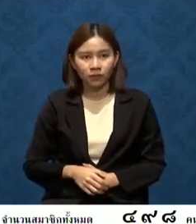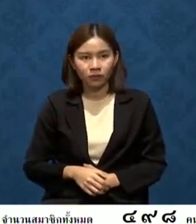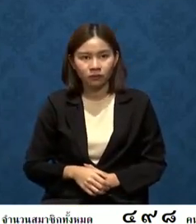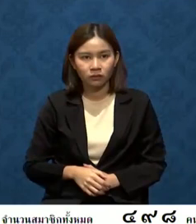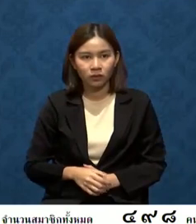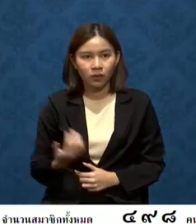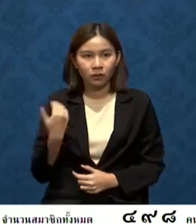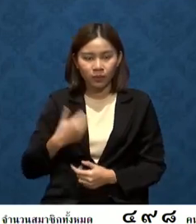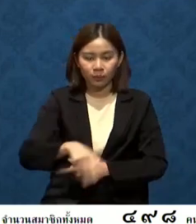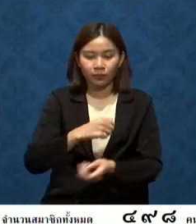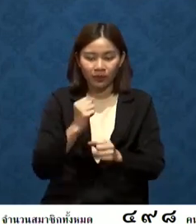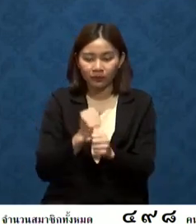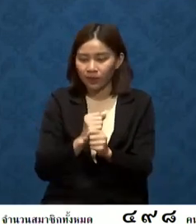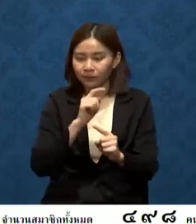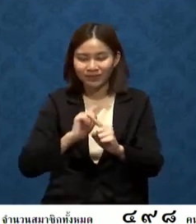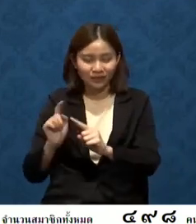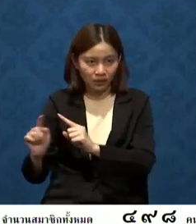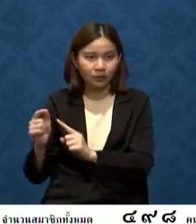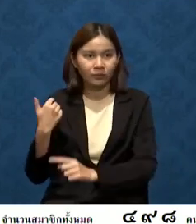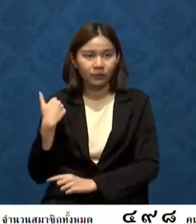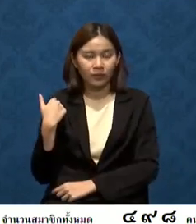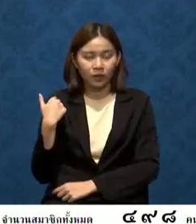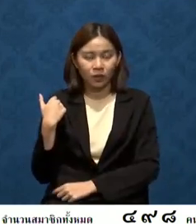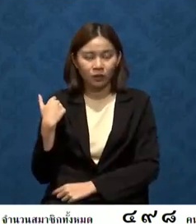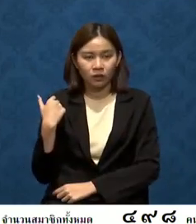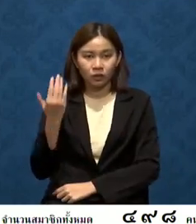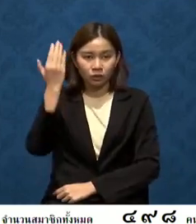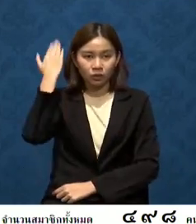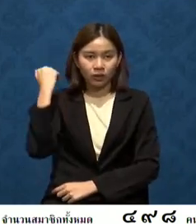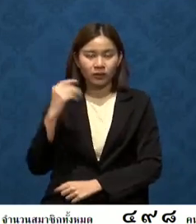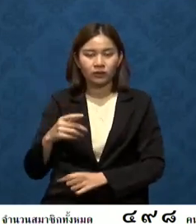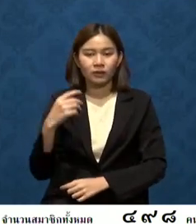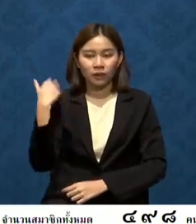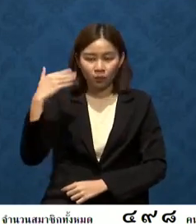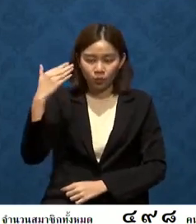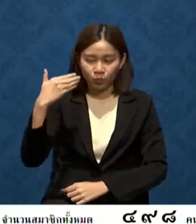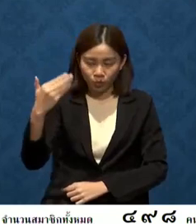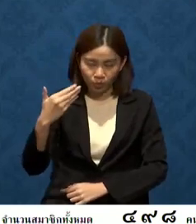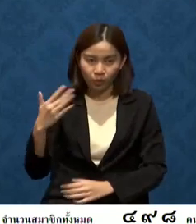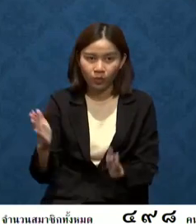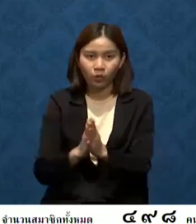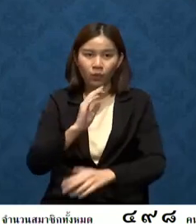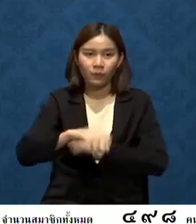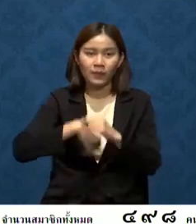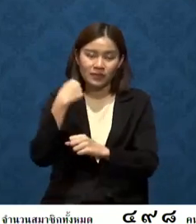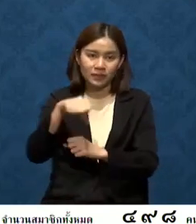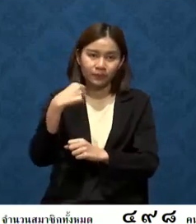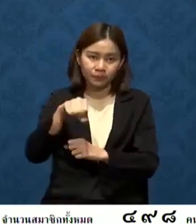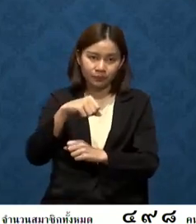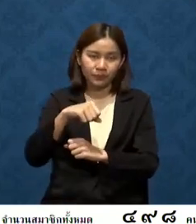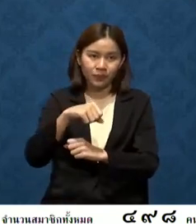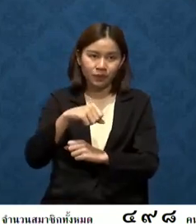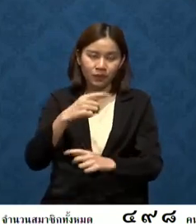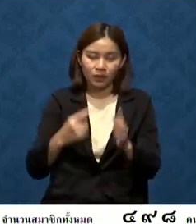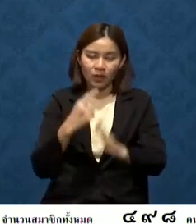ปฏิบัติต่างๆนานาเนี่ยนะครับเพราะในช่วงเหล่านั้นขณะนี้10ปีแล้วนะครับเกือบจะ10ปีแล้ว57